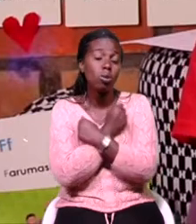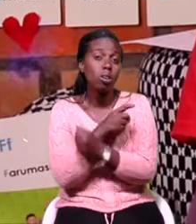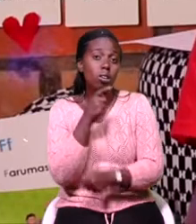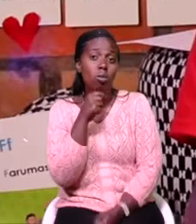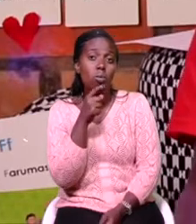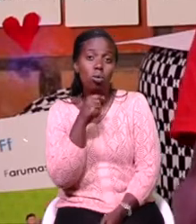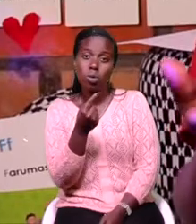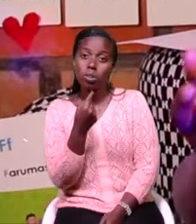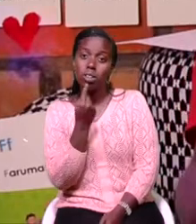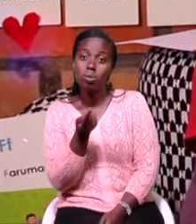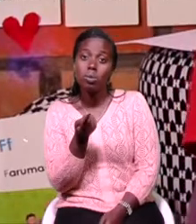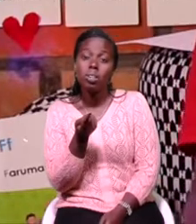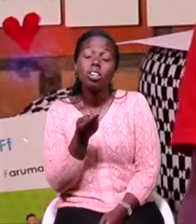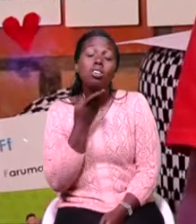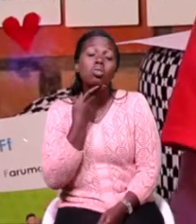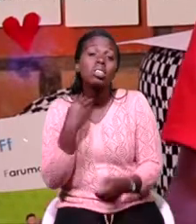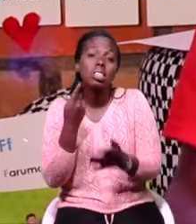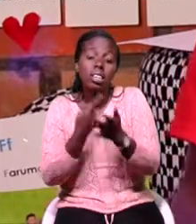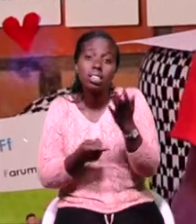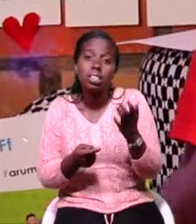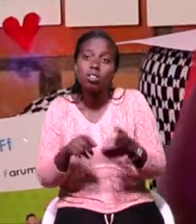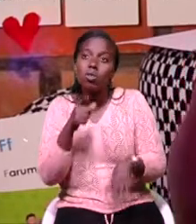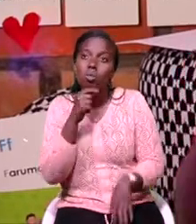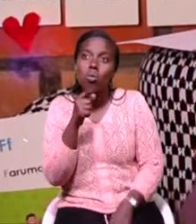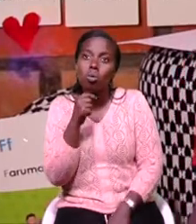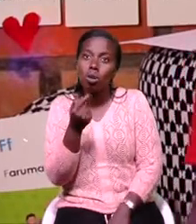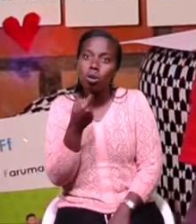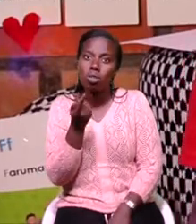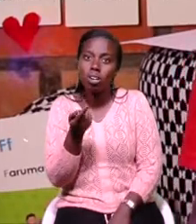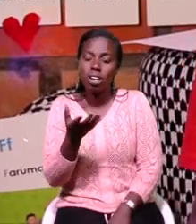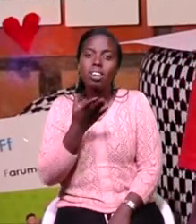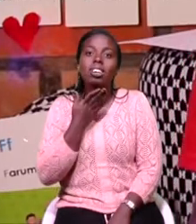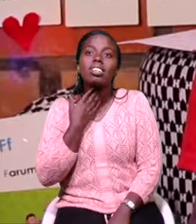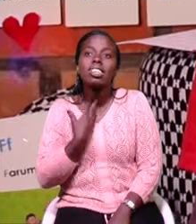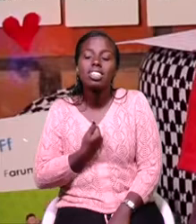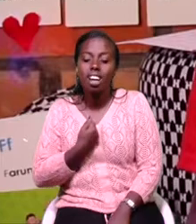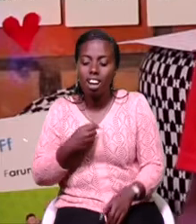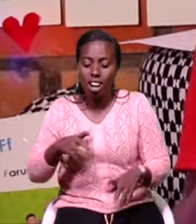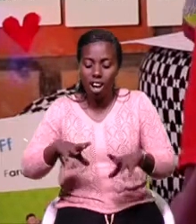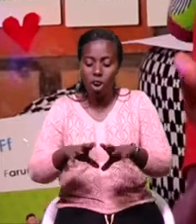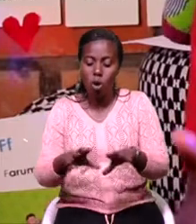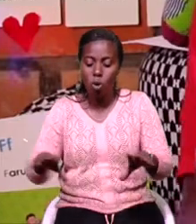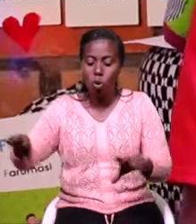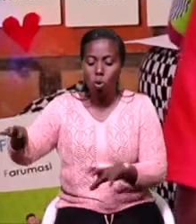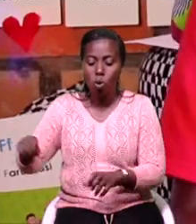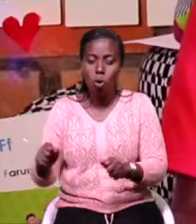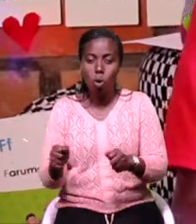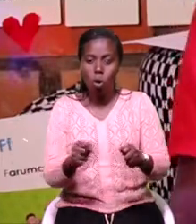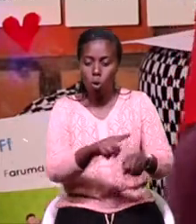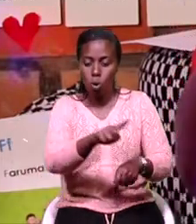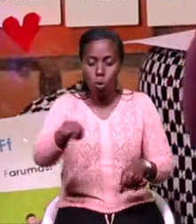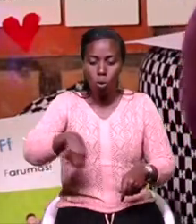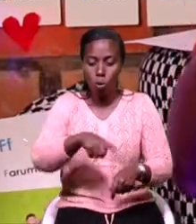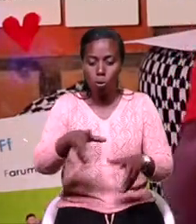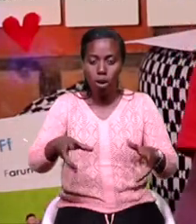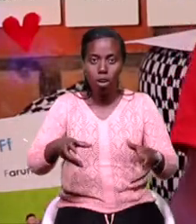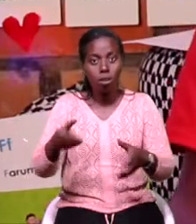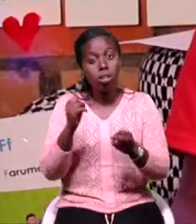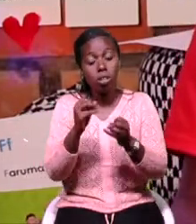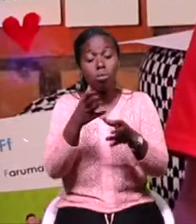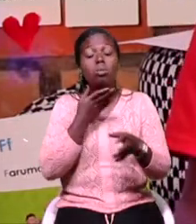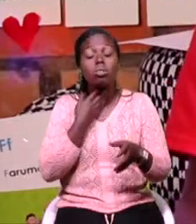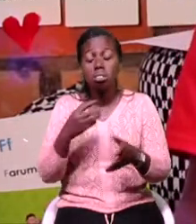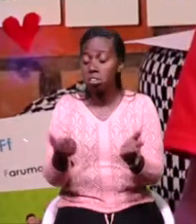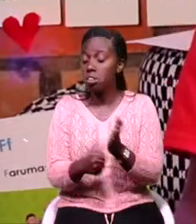kiramubwira kiti urashaka iki se noneho umuhungu ati ndashaka ubwato ati niba ushaka ubwato ngwino